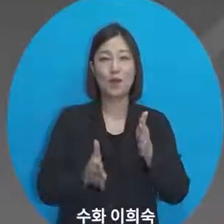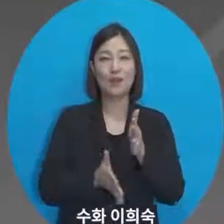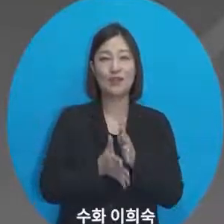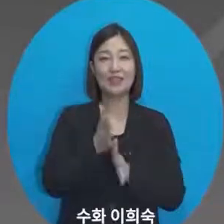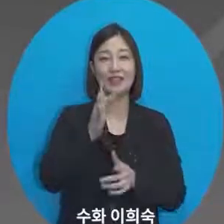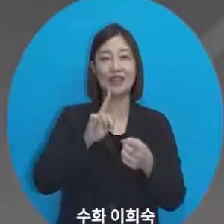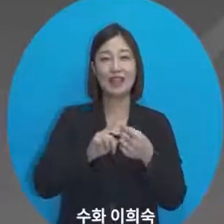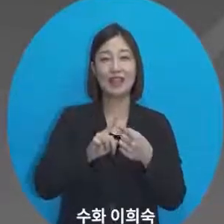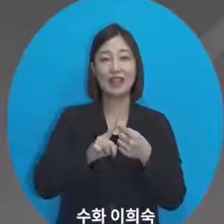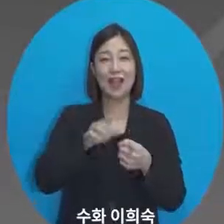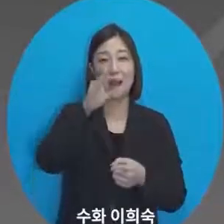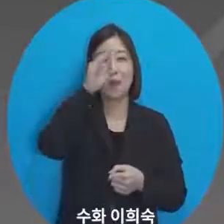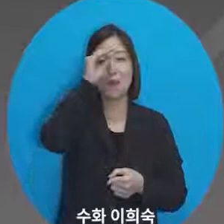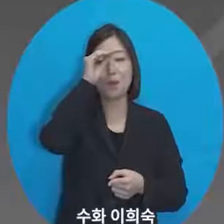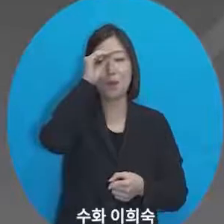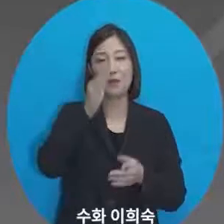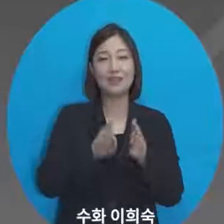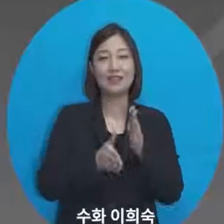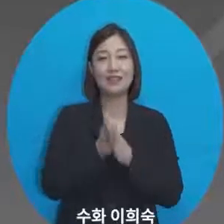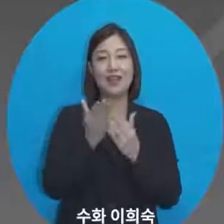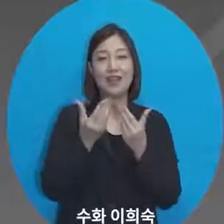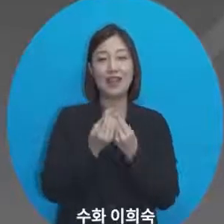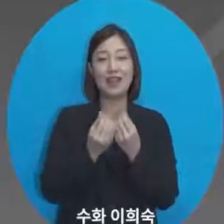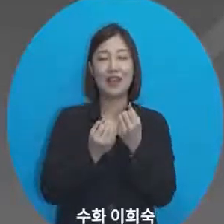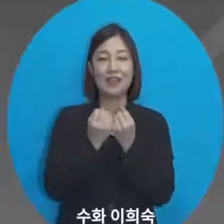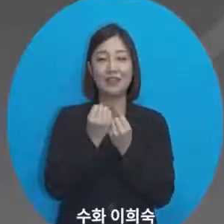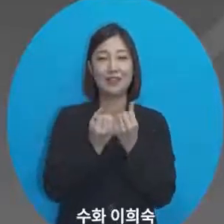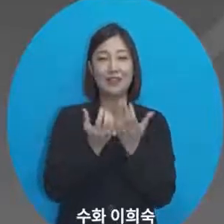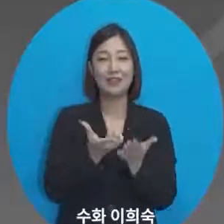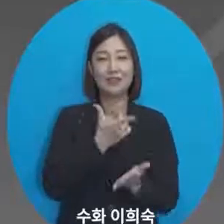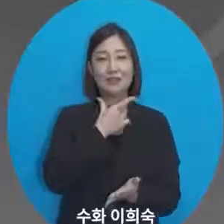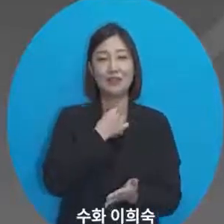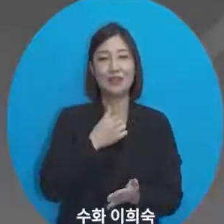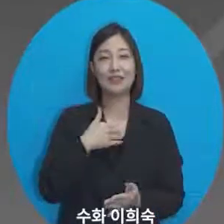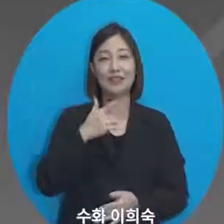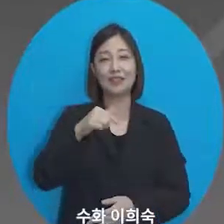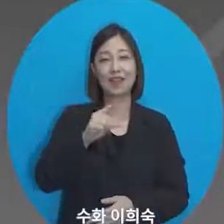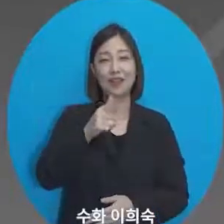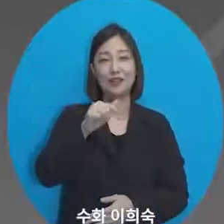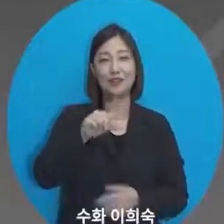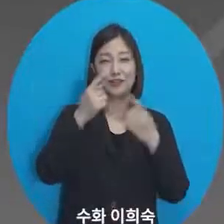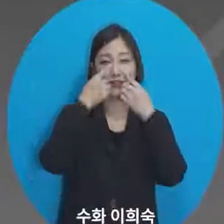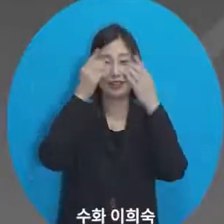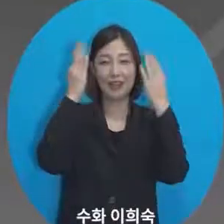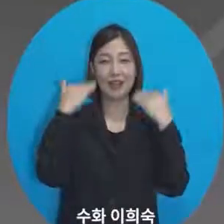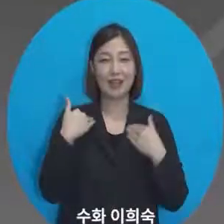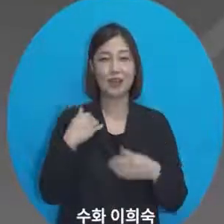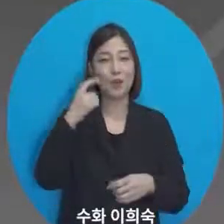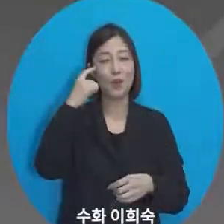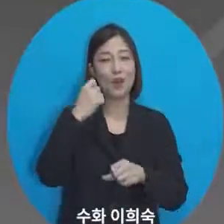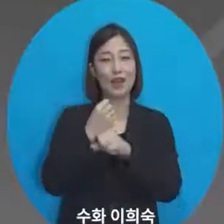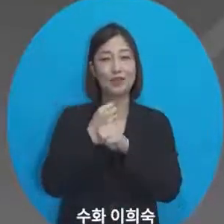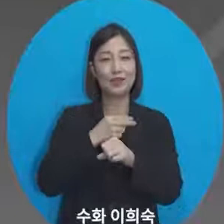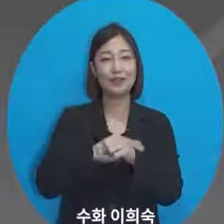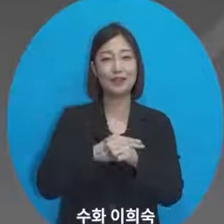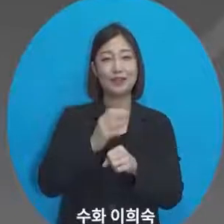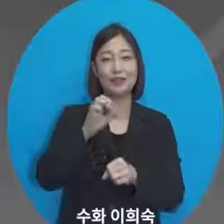사례에 관해서 말씀을 드리고자 합니다. 저는 건국대학교 연구교수인 윤영삼이라고 합니다.